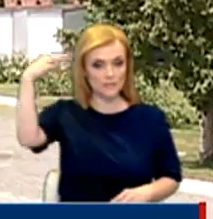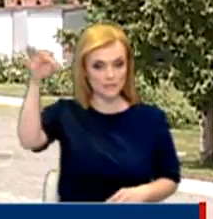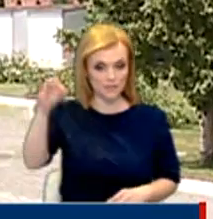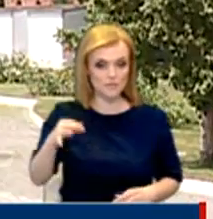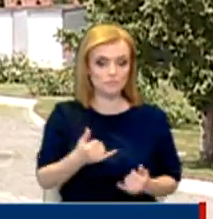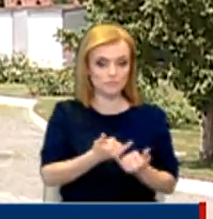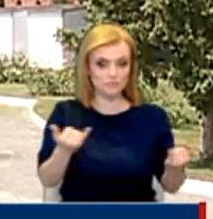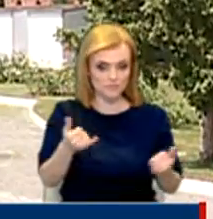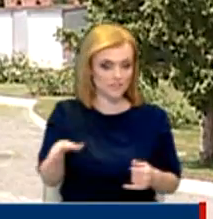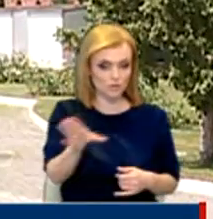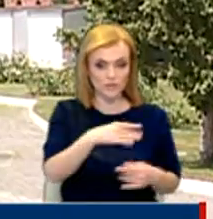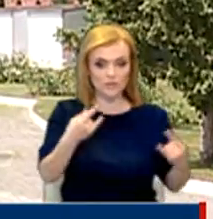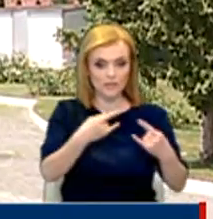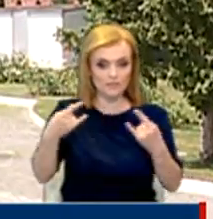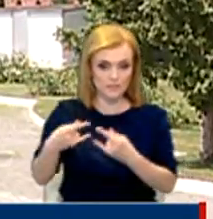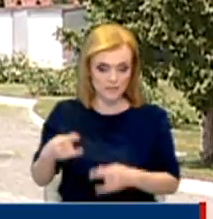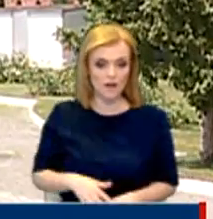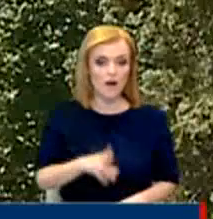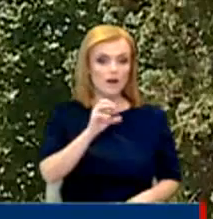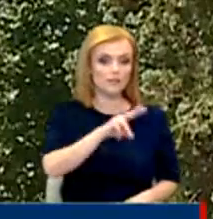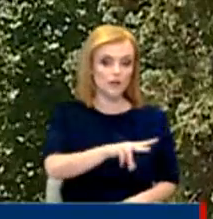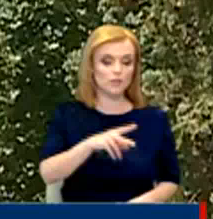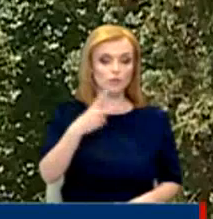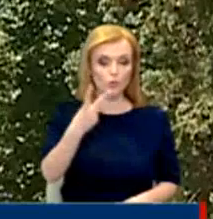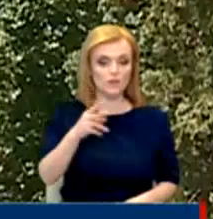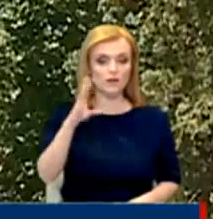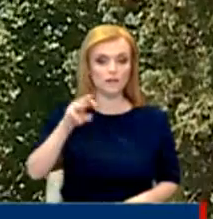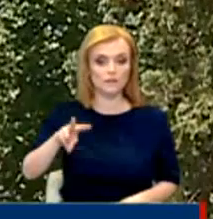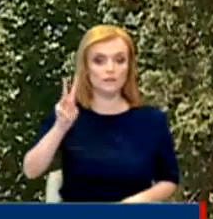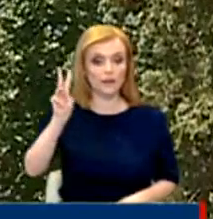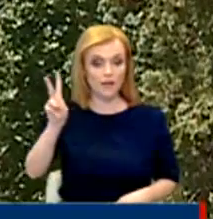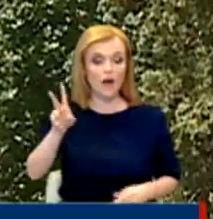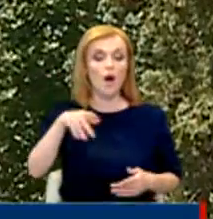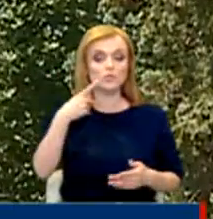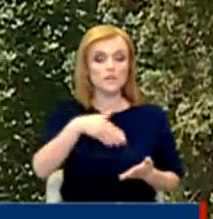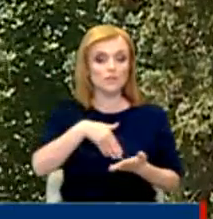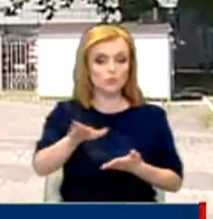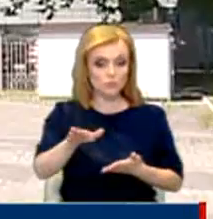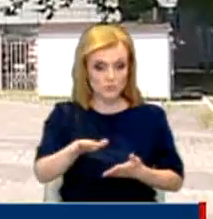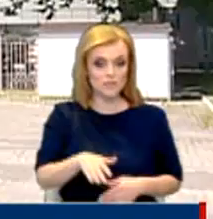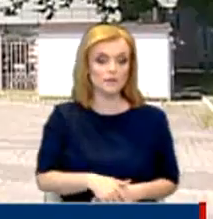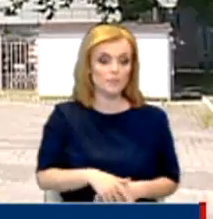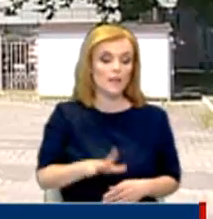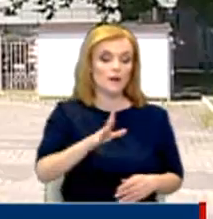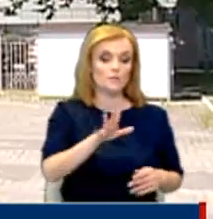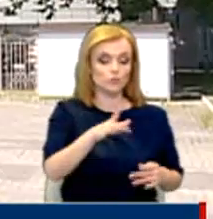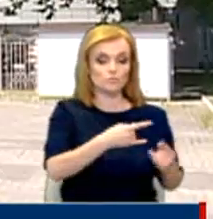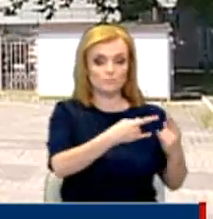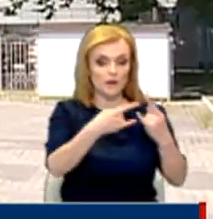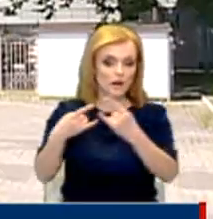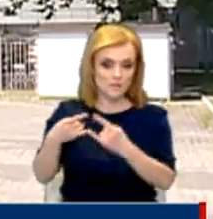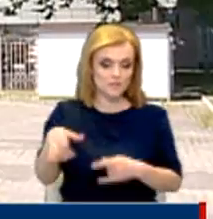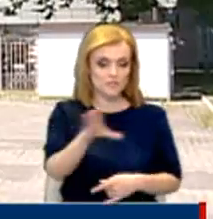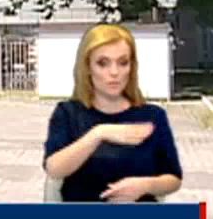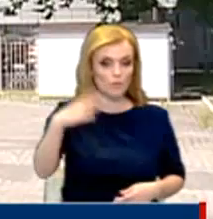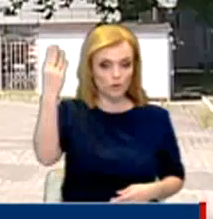emisie pentru posturile de televiziune Canal 2 și Canal 3, a anunțat că renunță la frecvența națională pe care emite Canal 2, frecvență